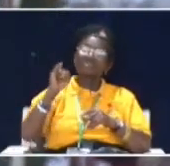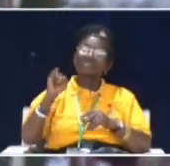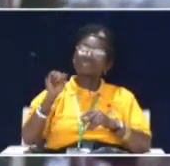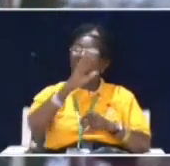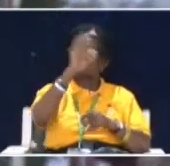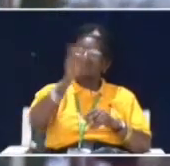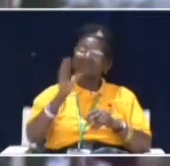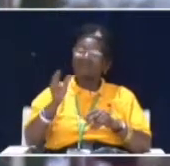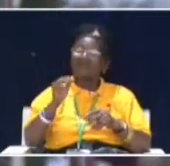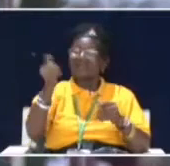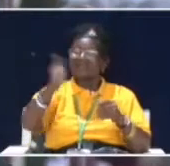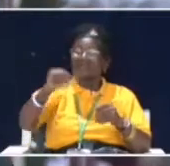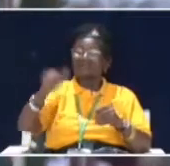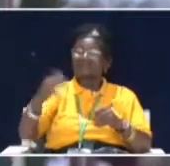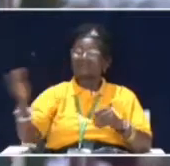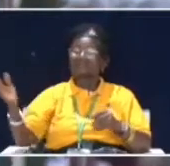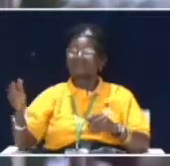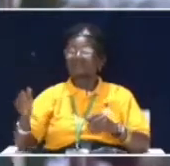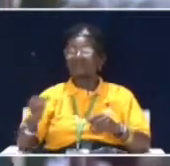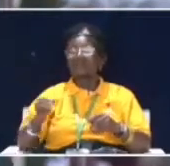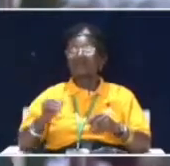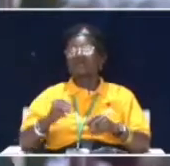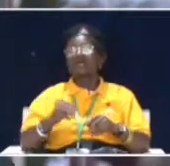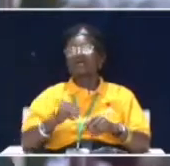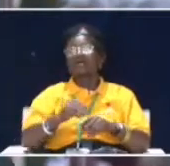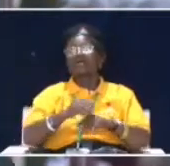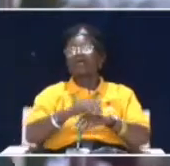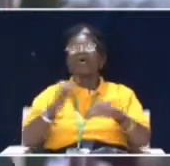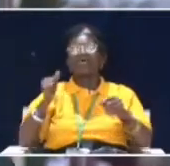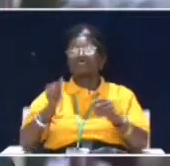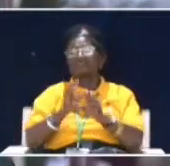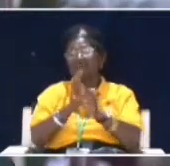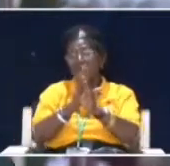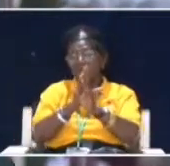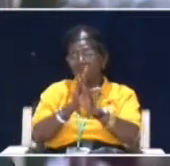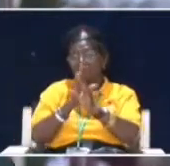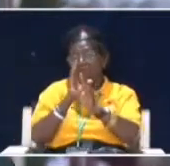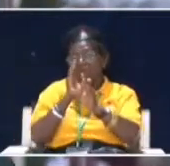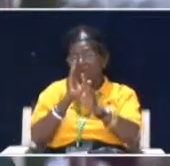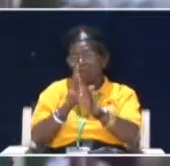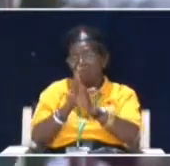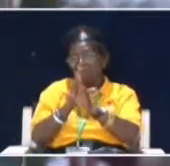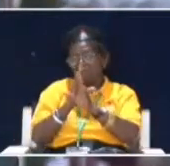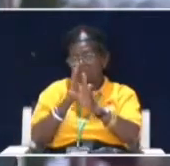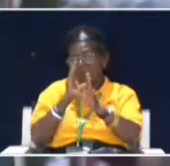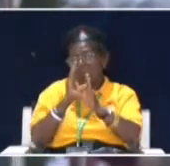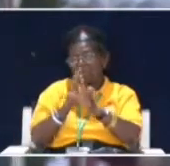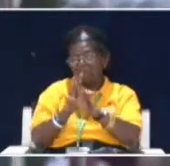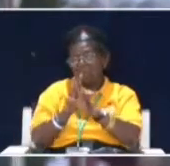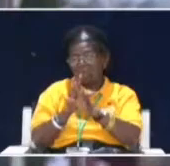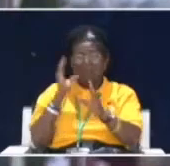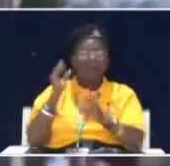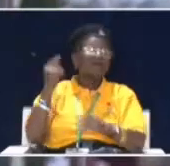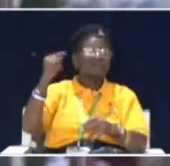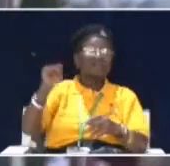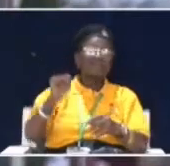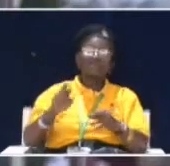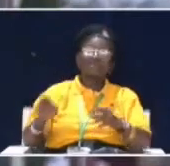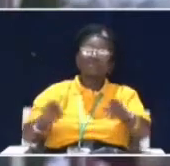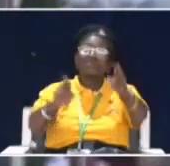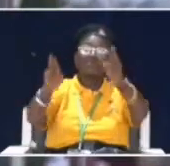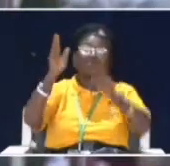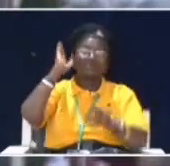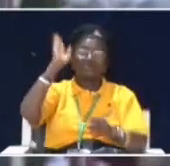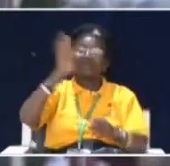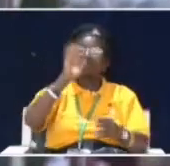called traffic jam. Kò sí ohun tí à ń pè ní súnkẹrẹ gbàkẹrẹ ọkọ̀. The road will be clear. Ọ̀nà ní láti